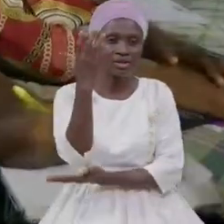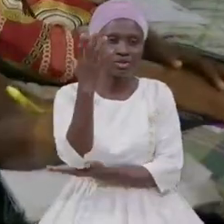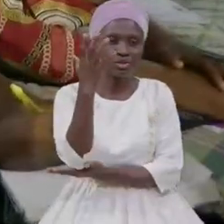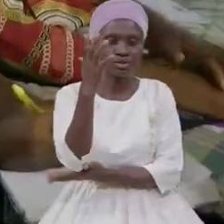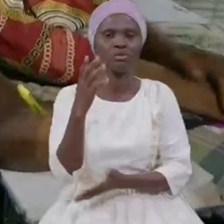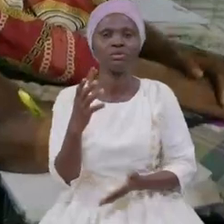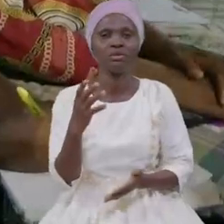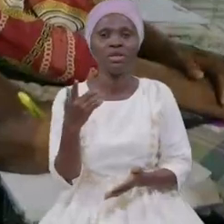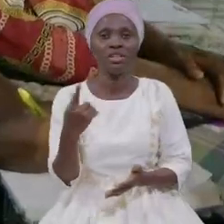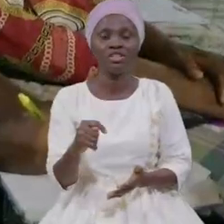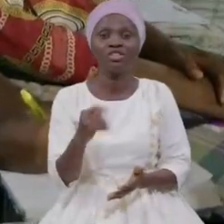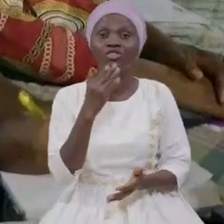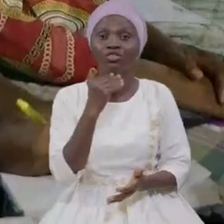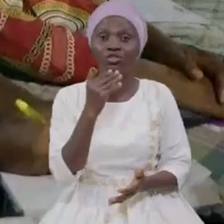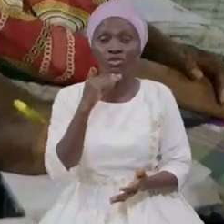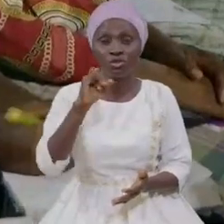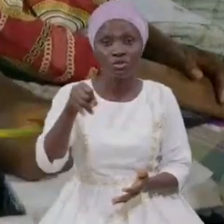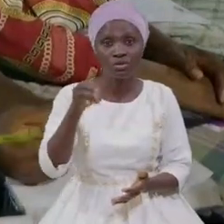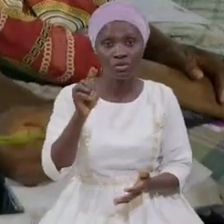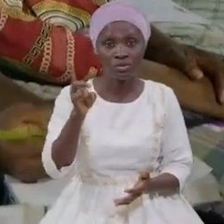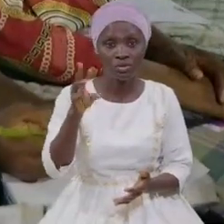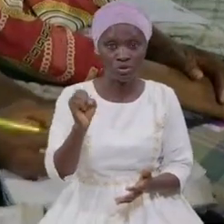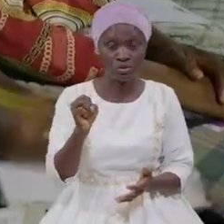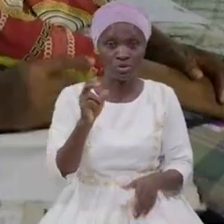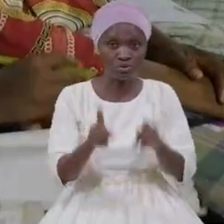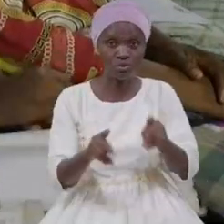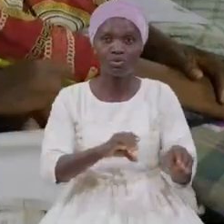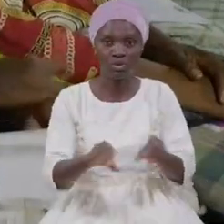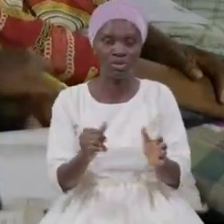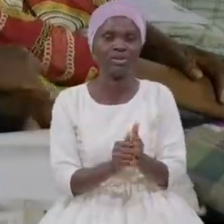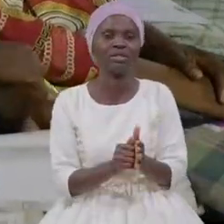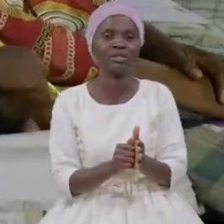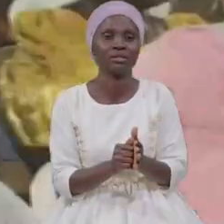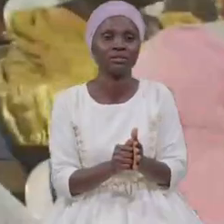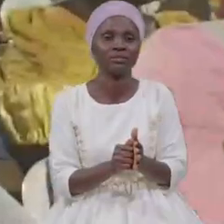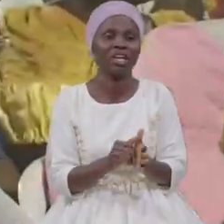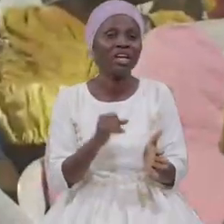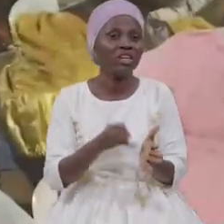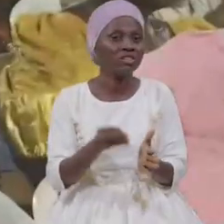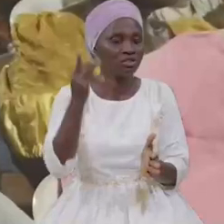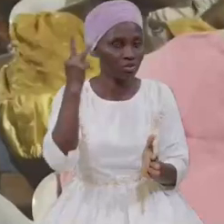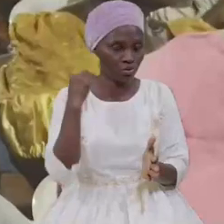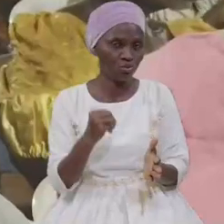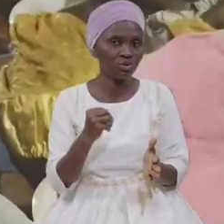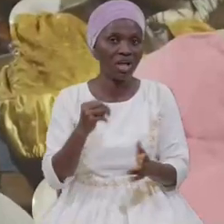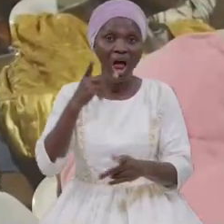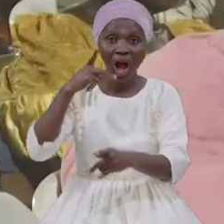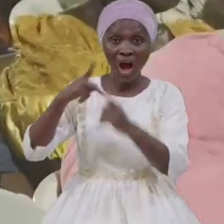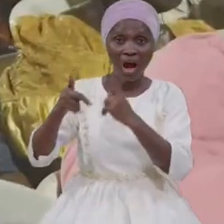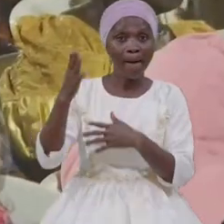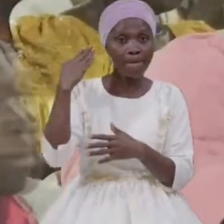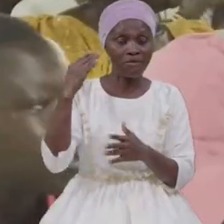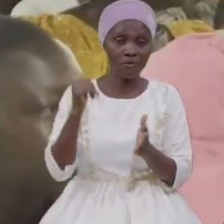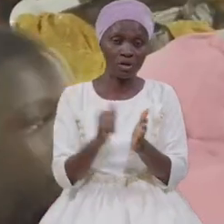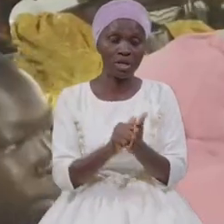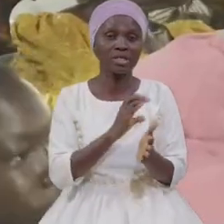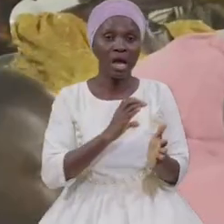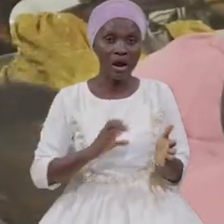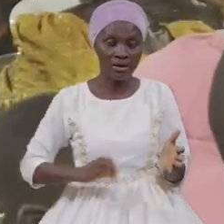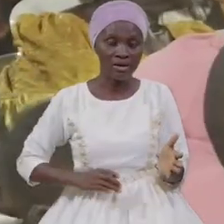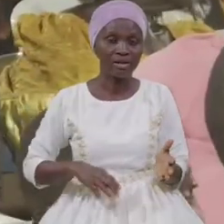Mais cela a été prophétisé que Christ allait mourir de ce type de mort. Mais maintenant, il